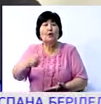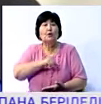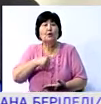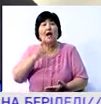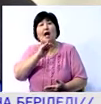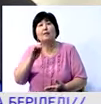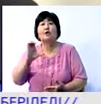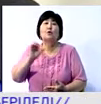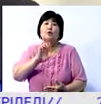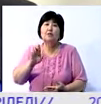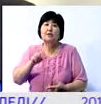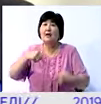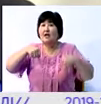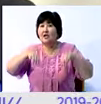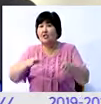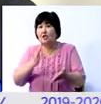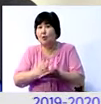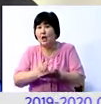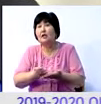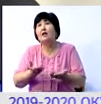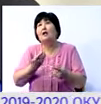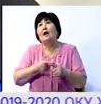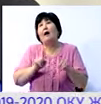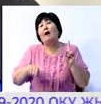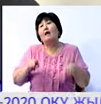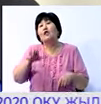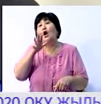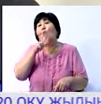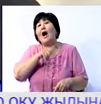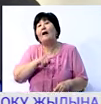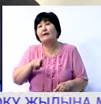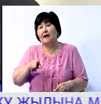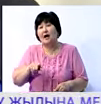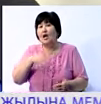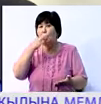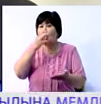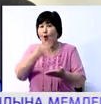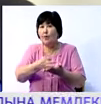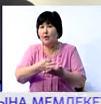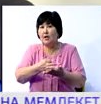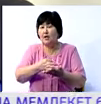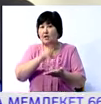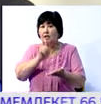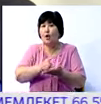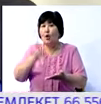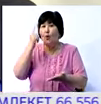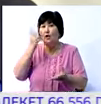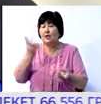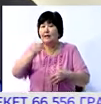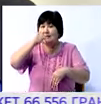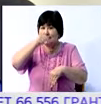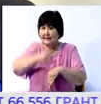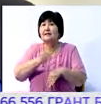объективні субъективні причиналар болады ғой. Алайда уақытқа жауапкершілікті мен ойлаймын жауапкершілік шамалы